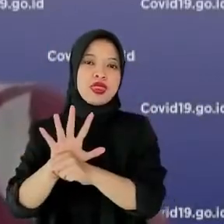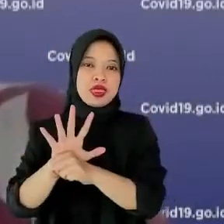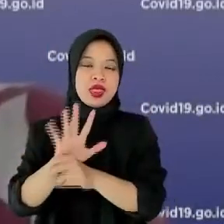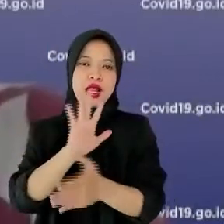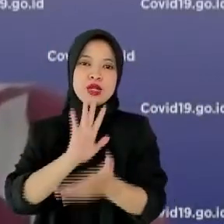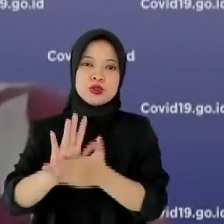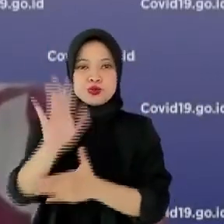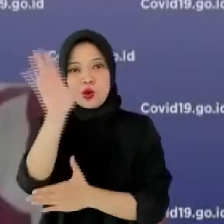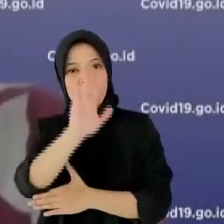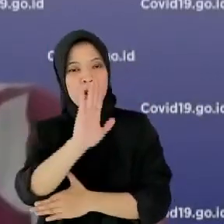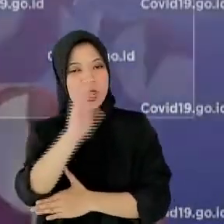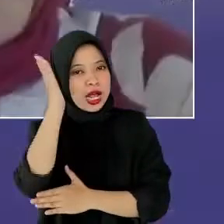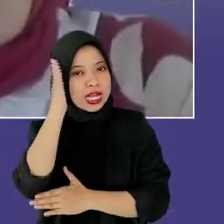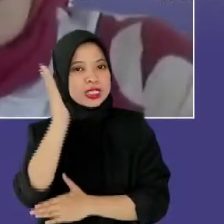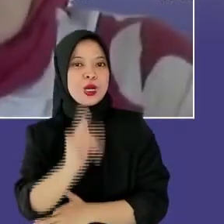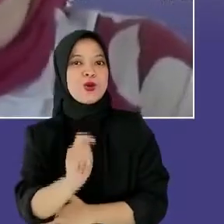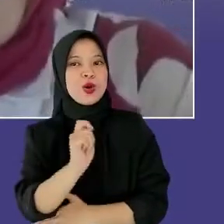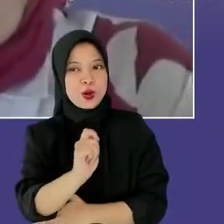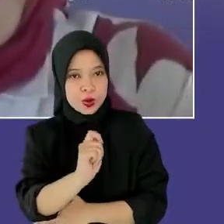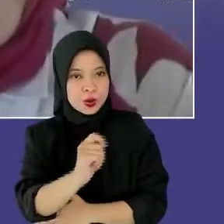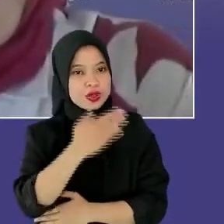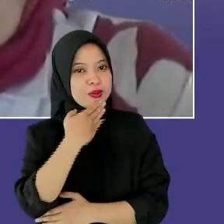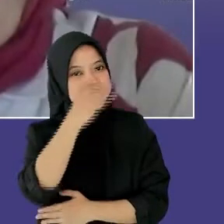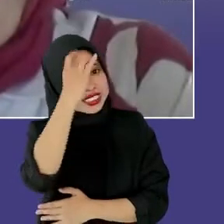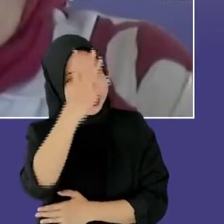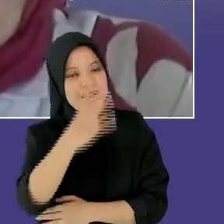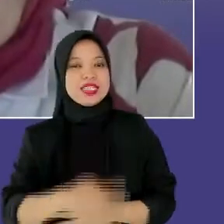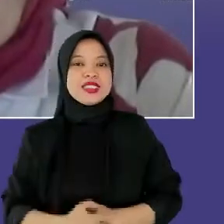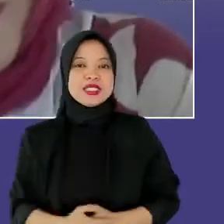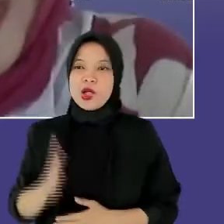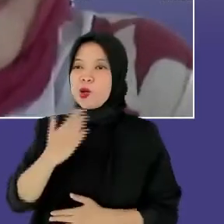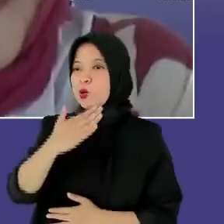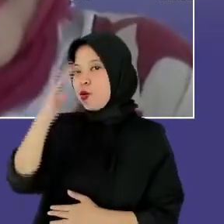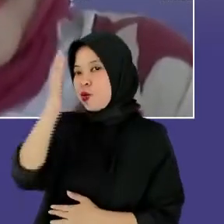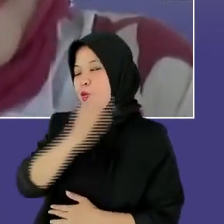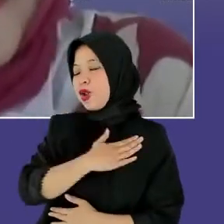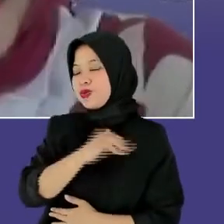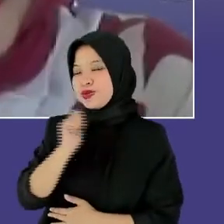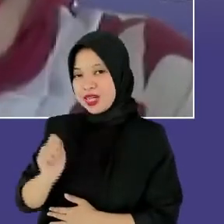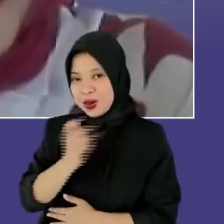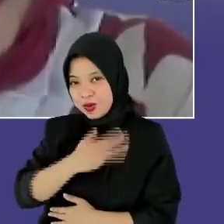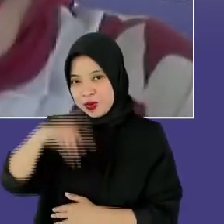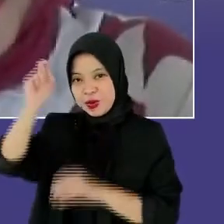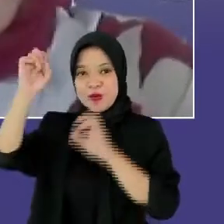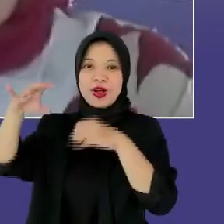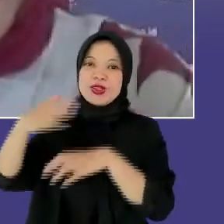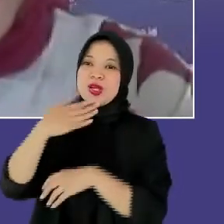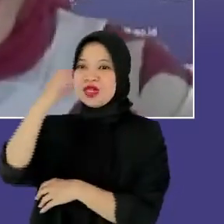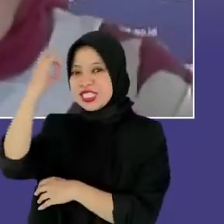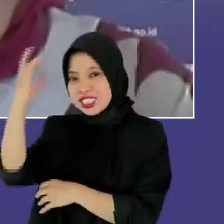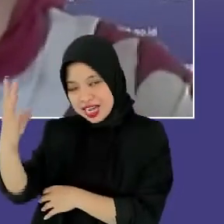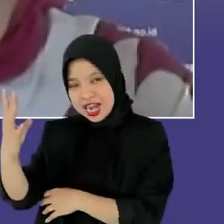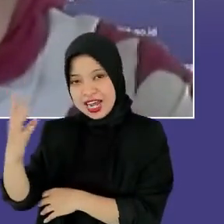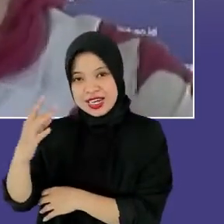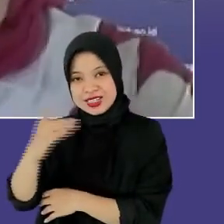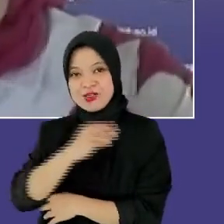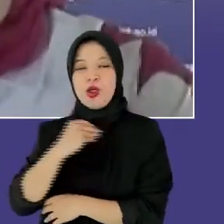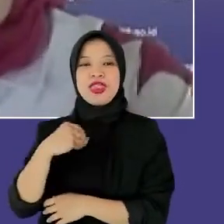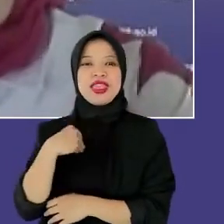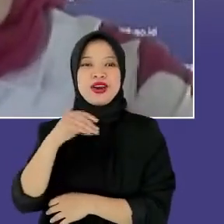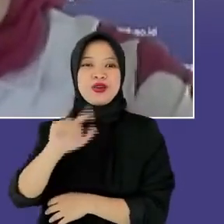COVID-19. Langsung kita sapa aja. Assalamualaikum, selamat siang. Waalaikumsalam warahmatullahi wabarakatuh. Selamat siang Dr.